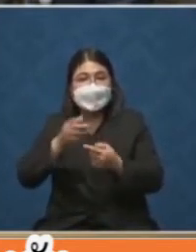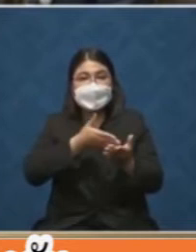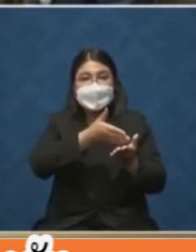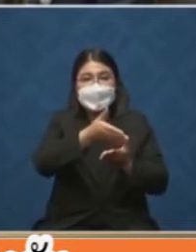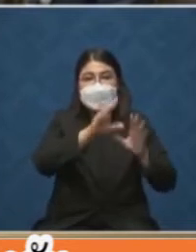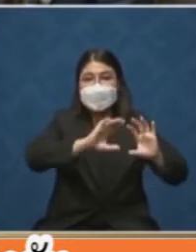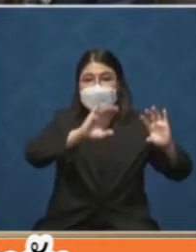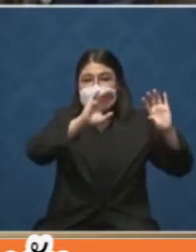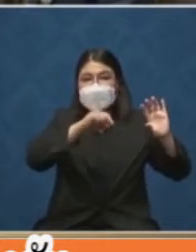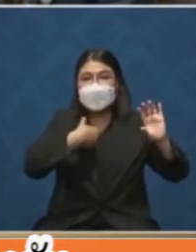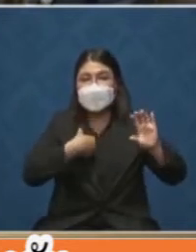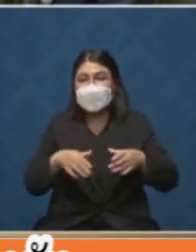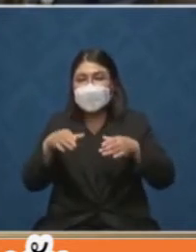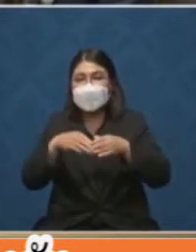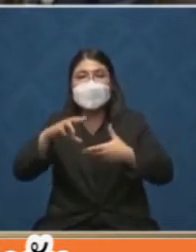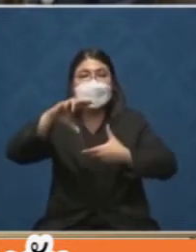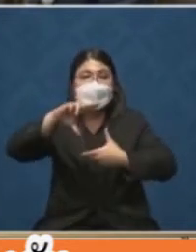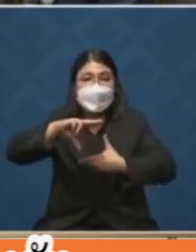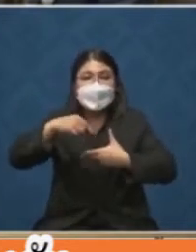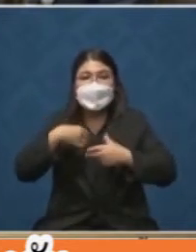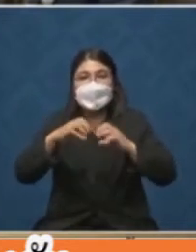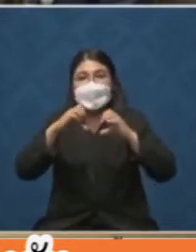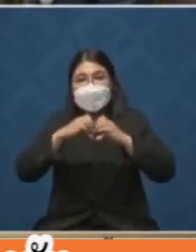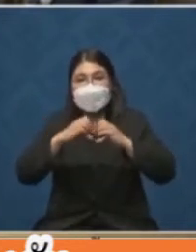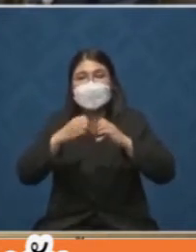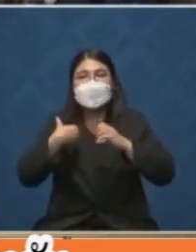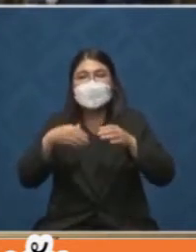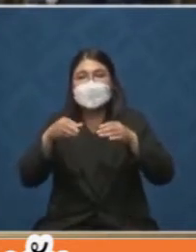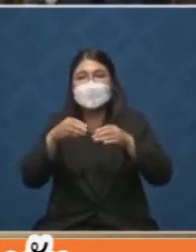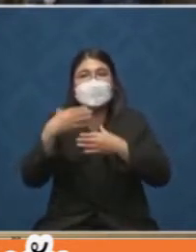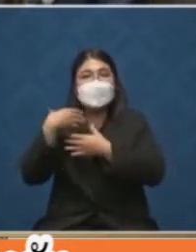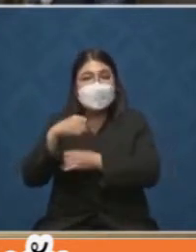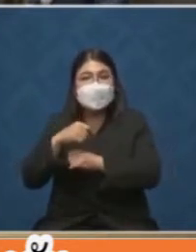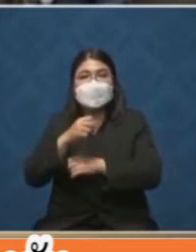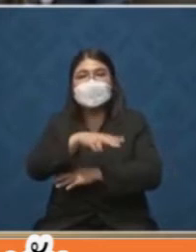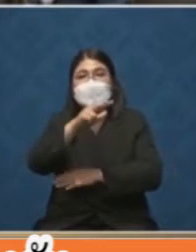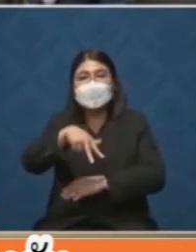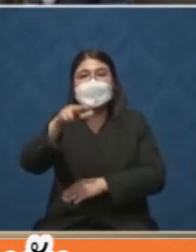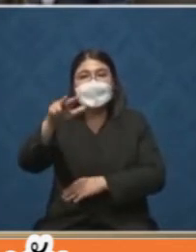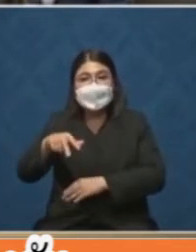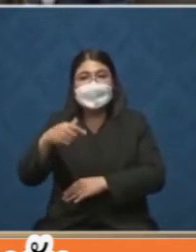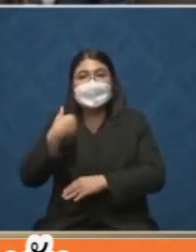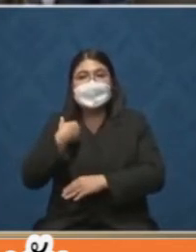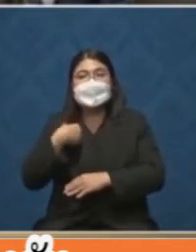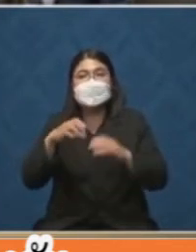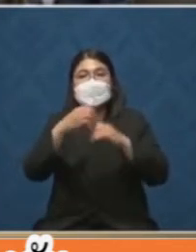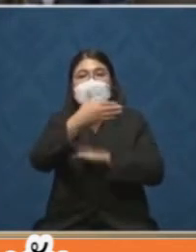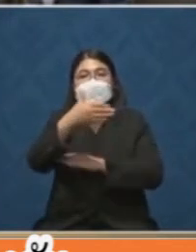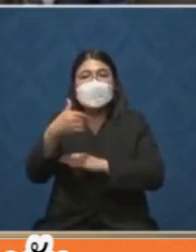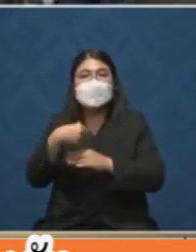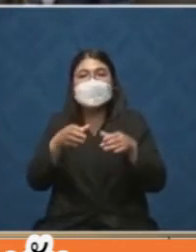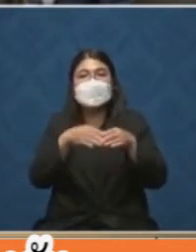ระคุณเพอนสมาชิกที่ลกขึ้นอภิปลายจากทกพักไมวาจะเป็นภรวฝ่ายครั้น ภาครวมฝ่ายราธบาล